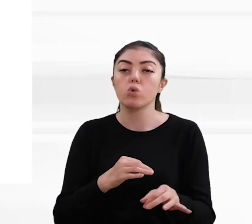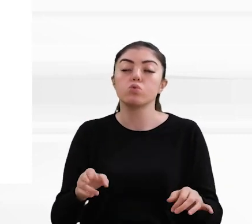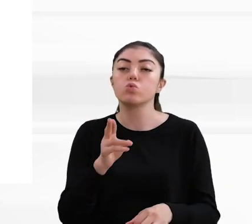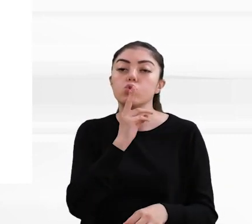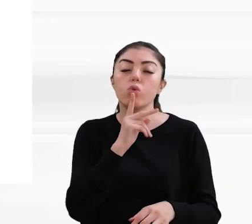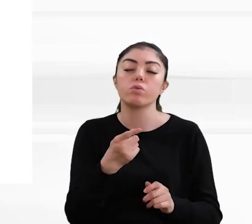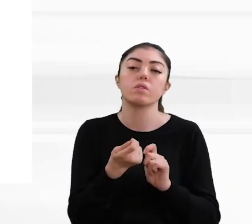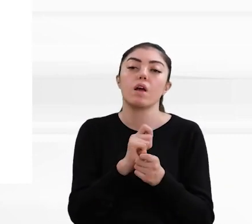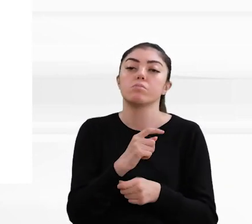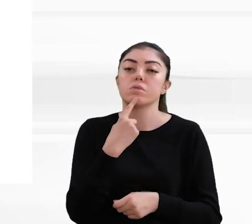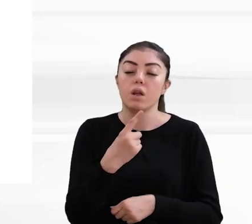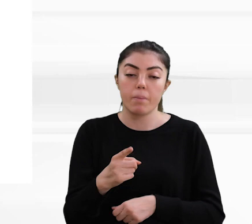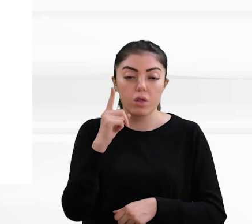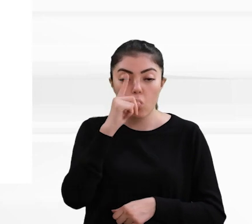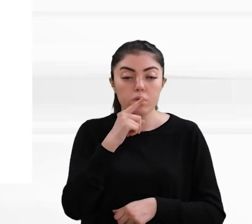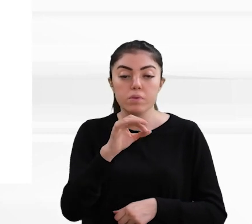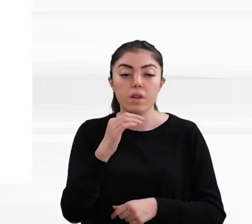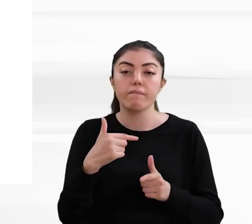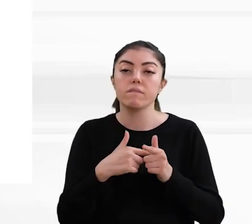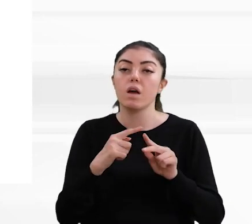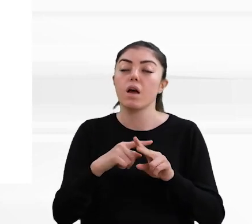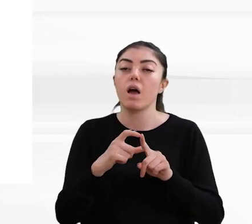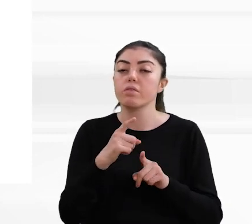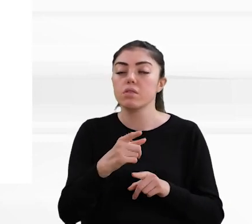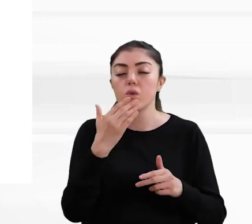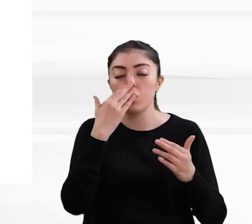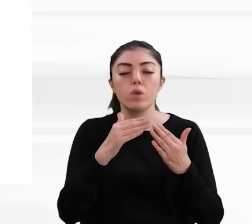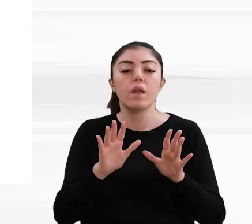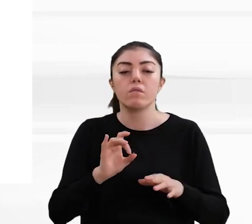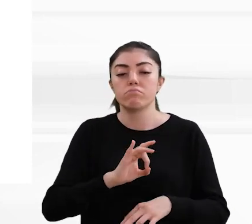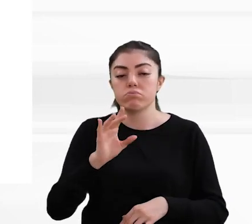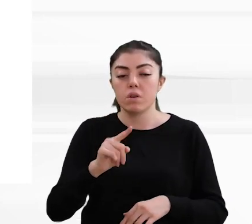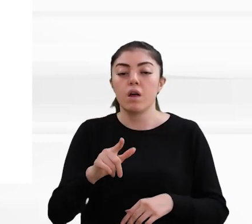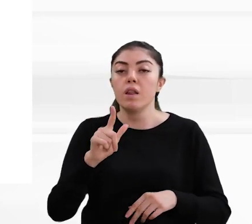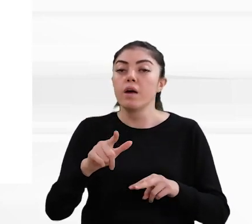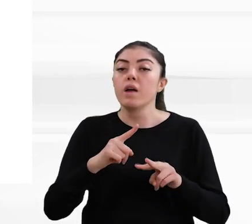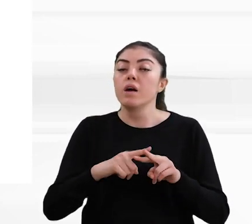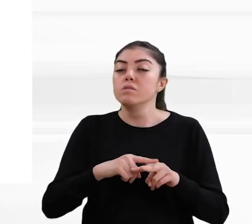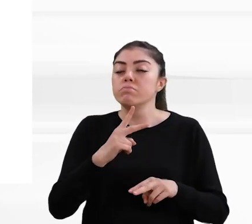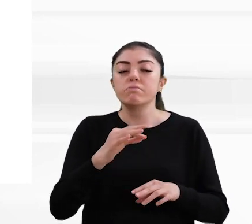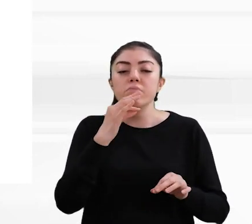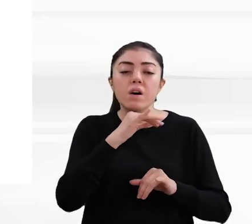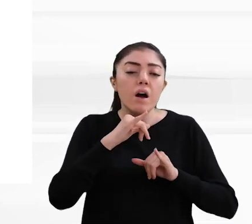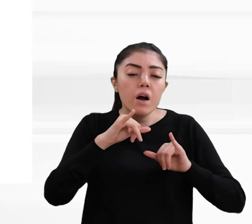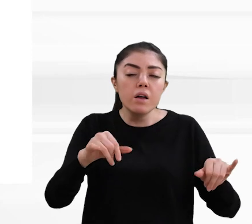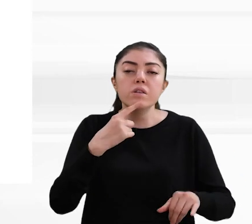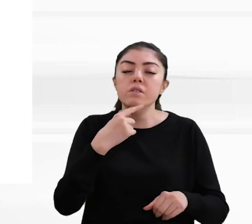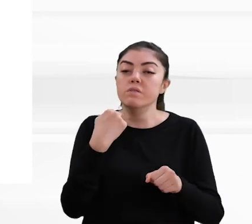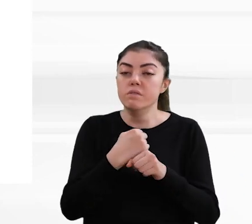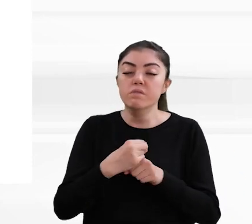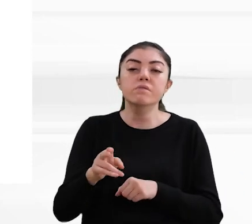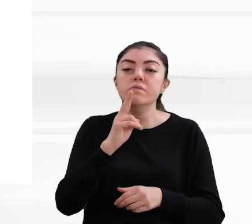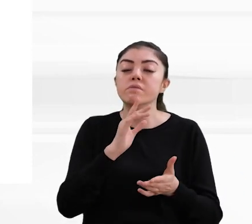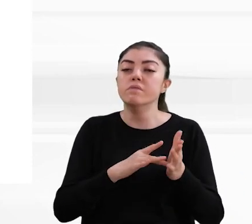son ürünlere sizin için ifadeler doğru ise burada Fatma Güler ıslanmayacağız laktik asit fermantasyonu ile benzer şekilde